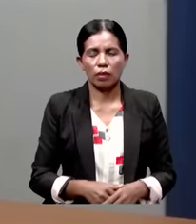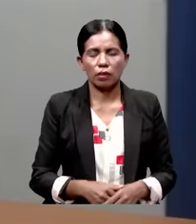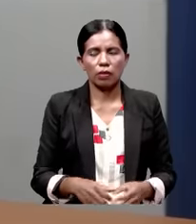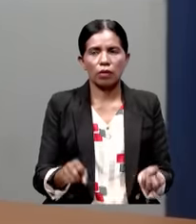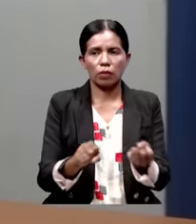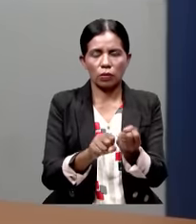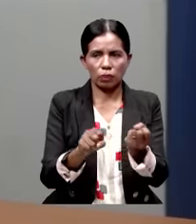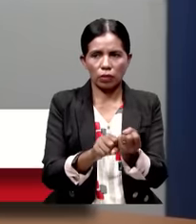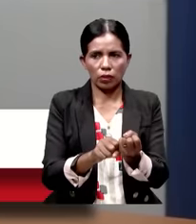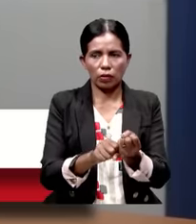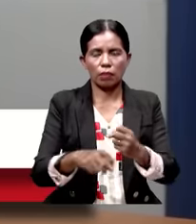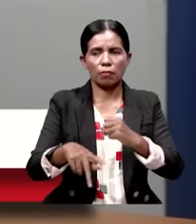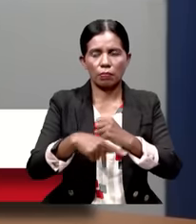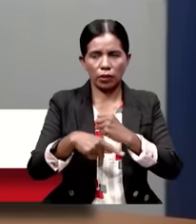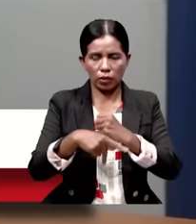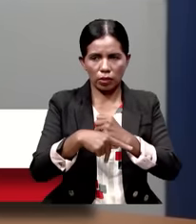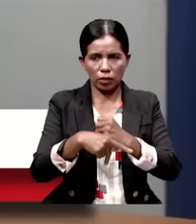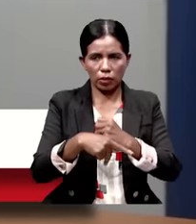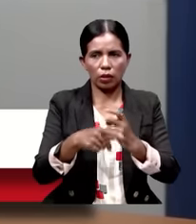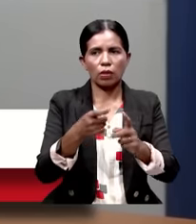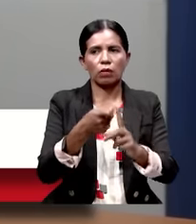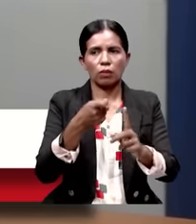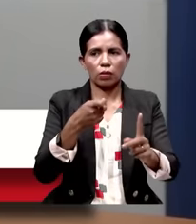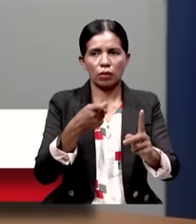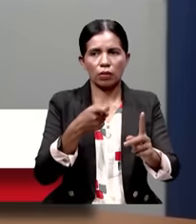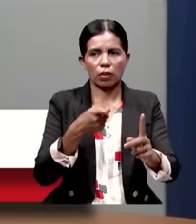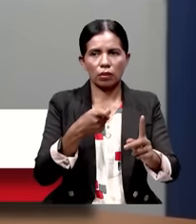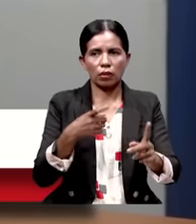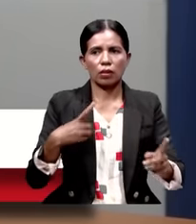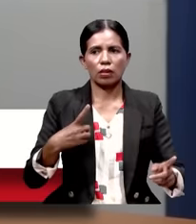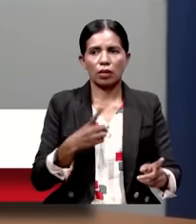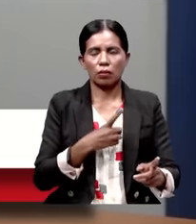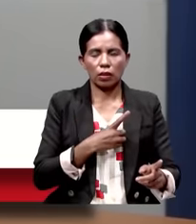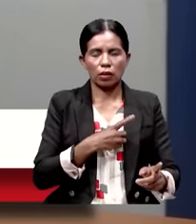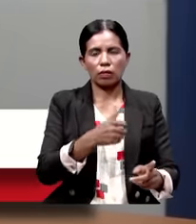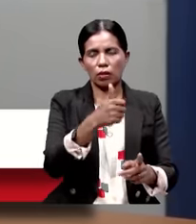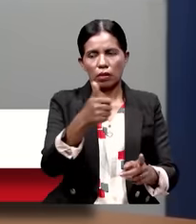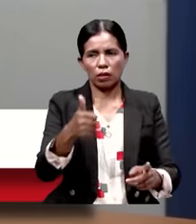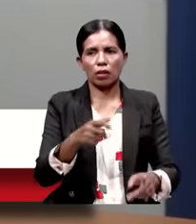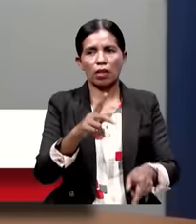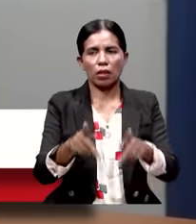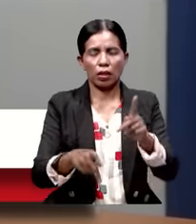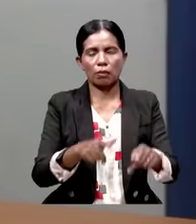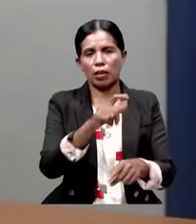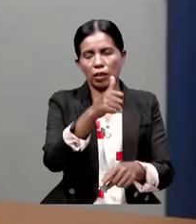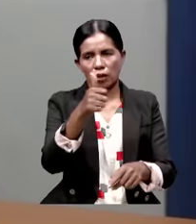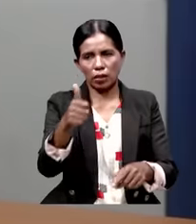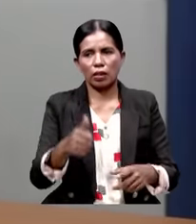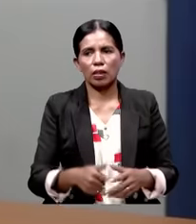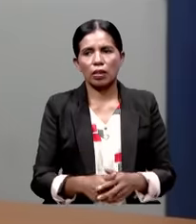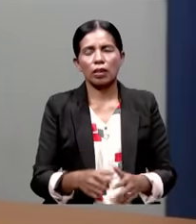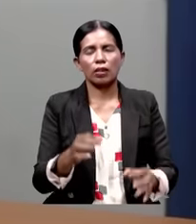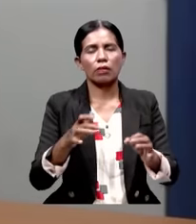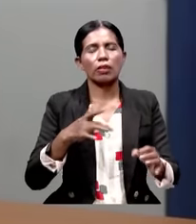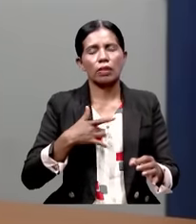kontribusaun ba partido ne mai husi deputado ideida e mari ideida se sinti